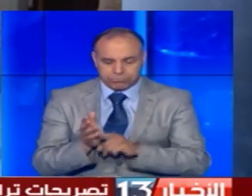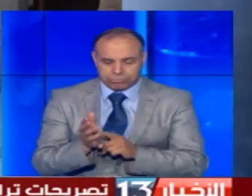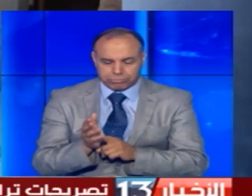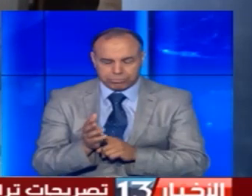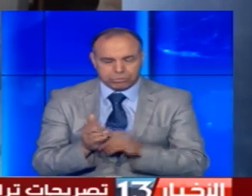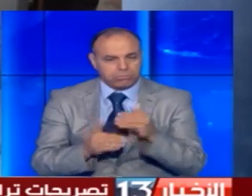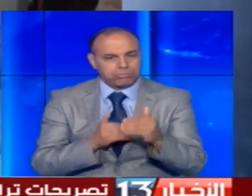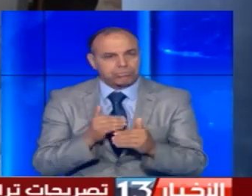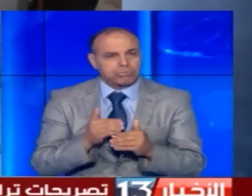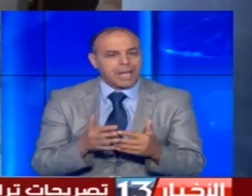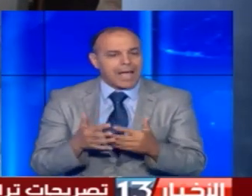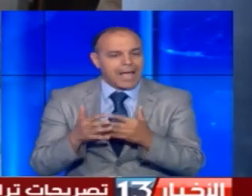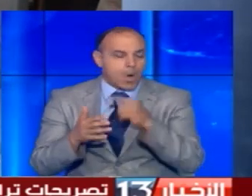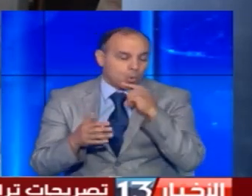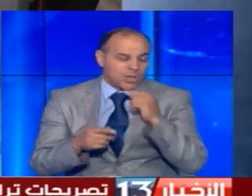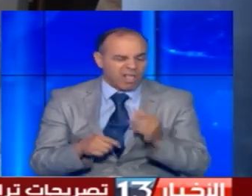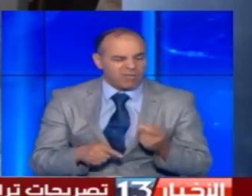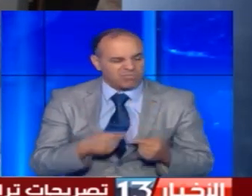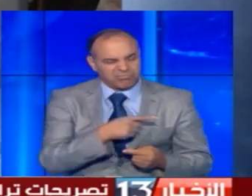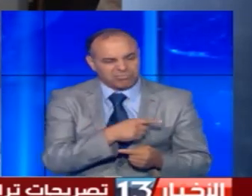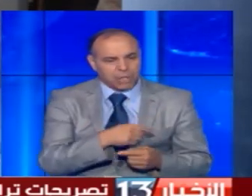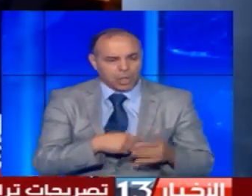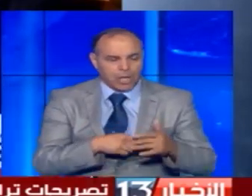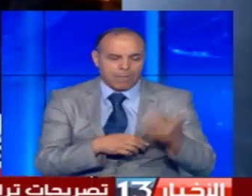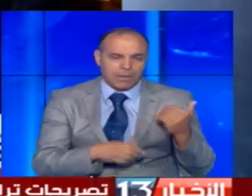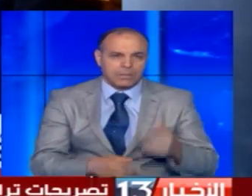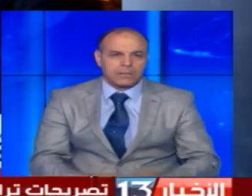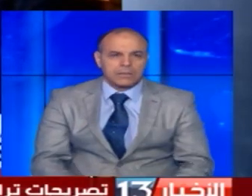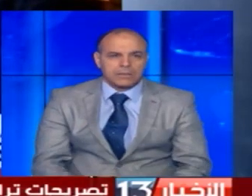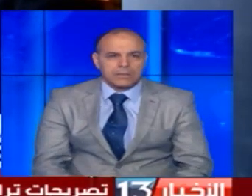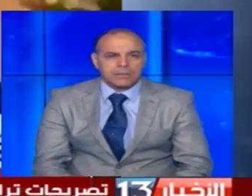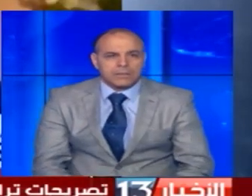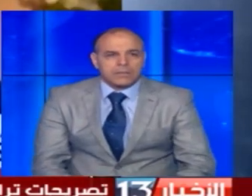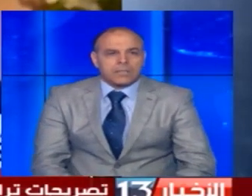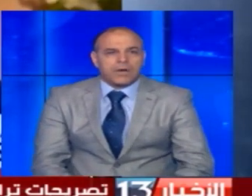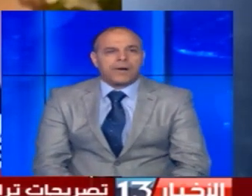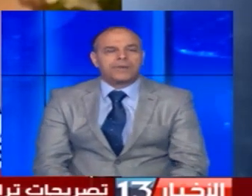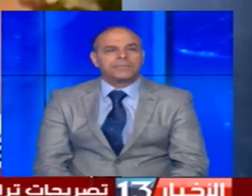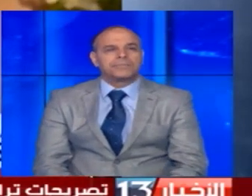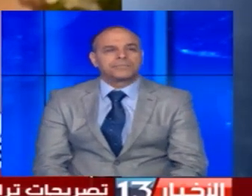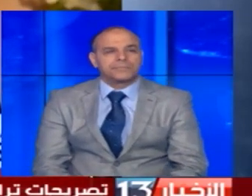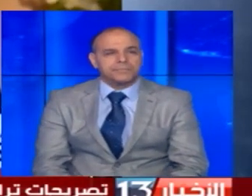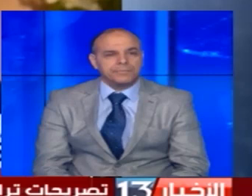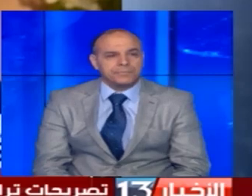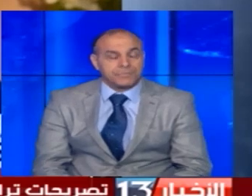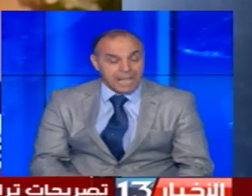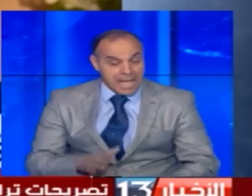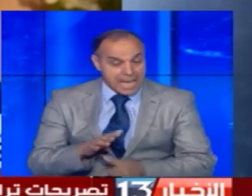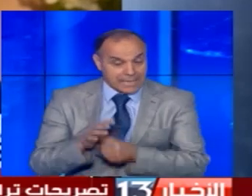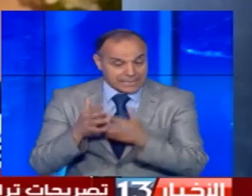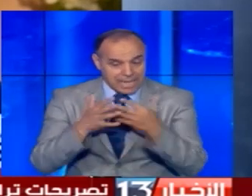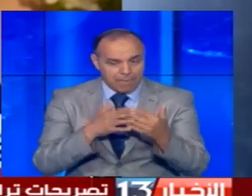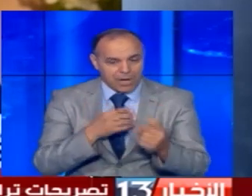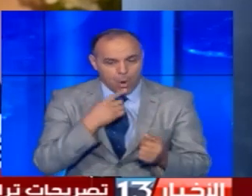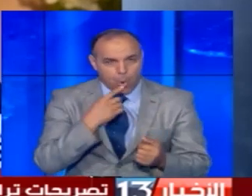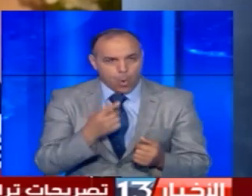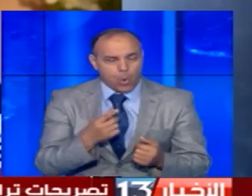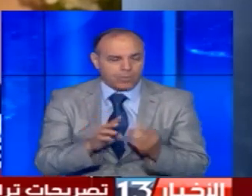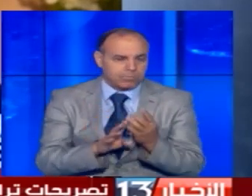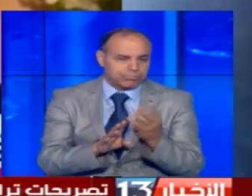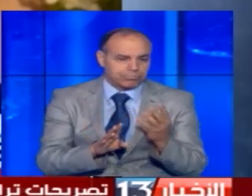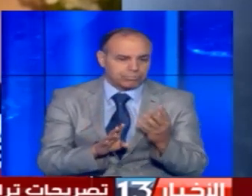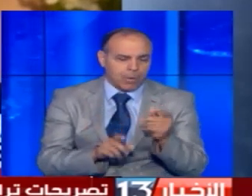تورط الاداره الروسيه في الموضوع بلبله اخرى ايضا يثيرها الرئيس الامريكي دون جواب في صفوف